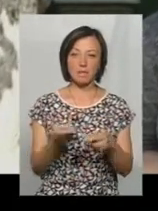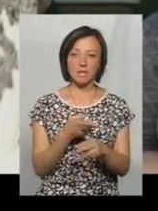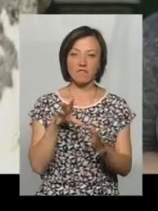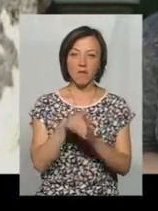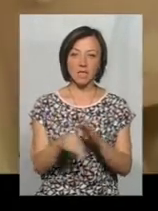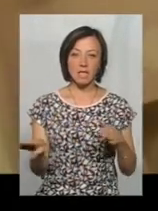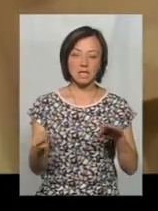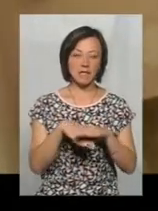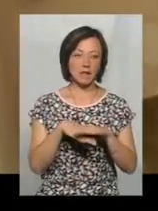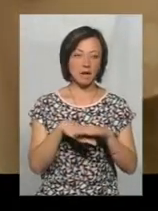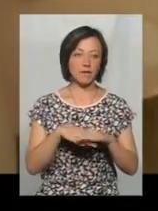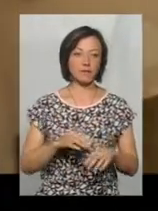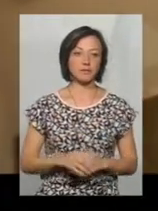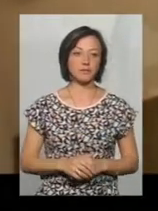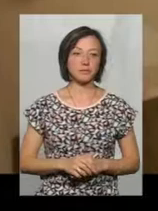внесення застави.